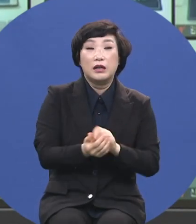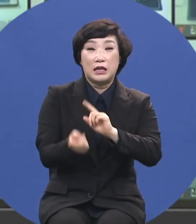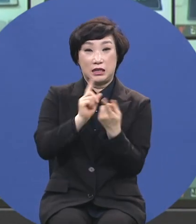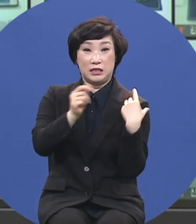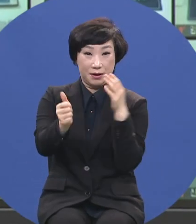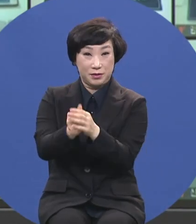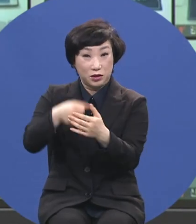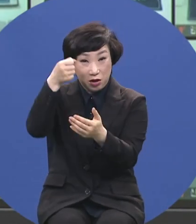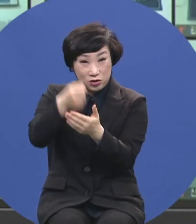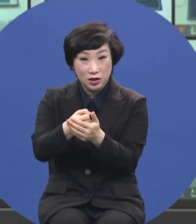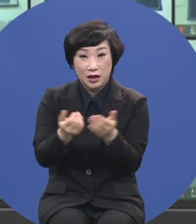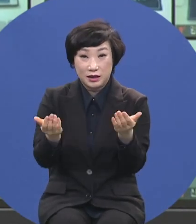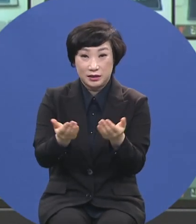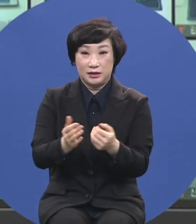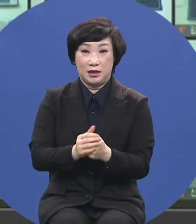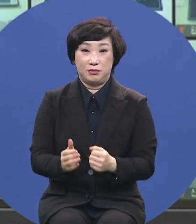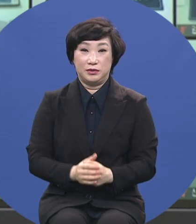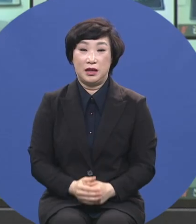것이라.